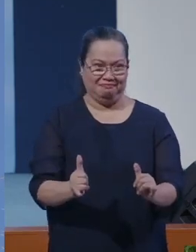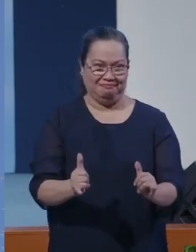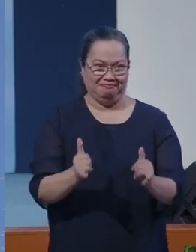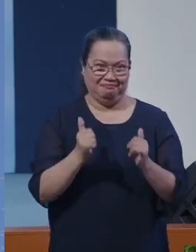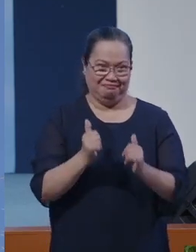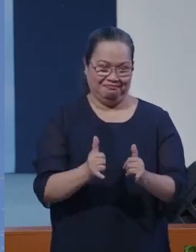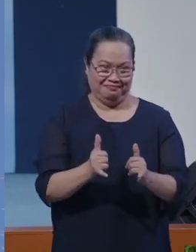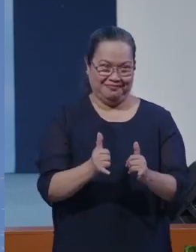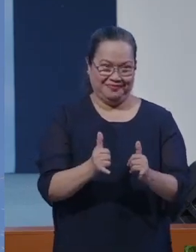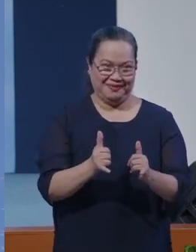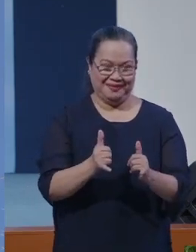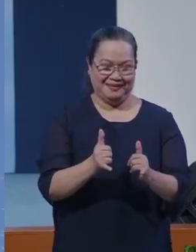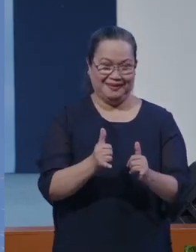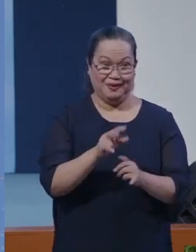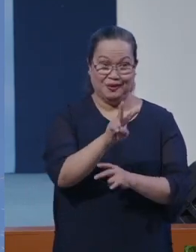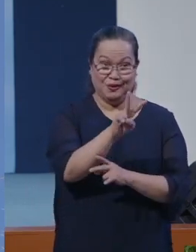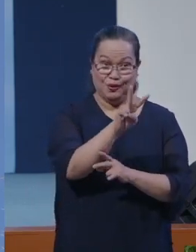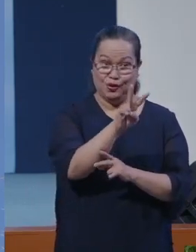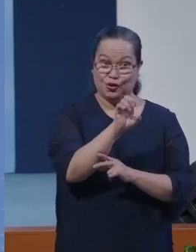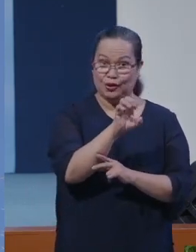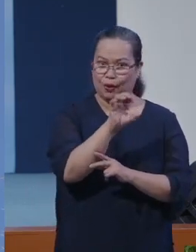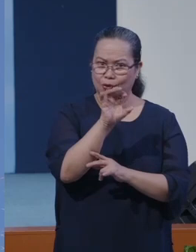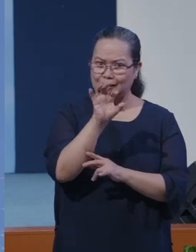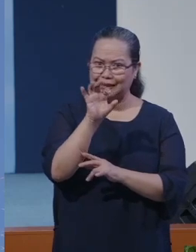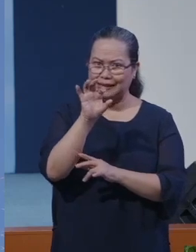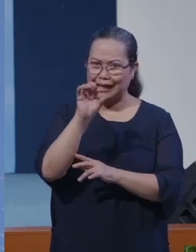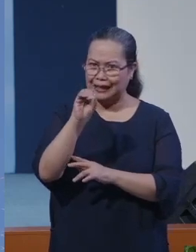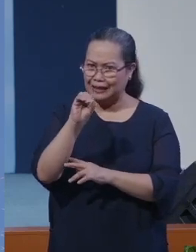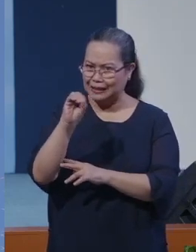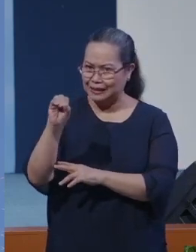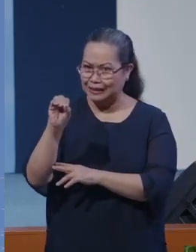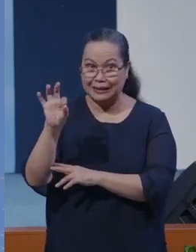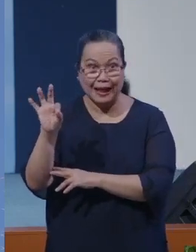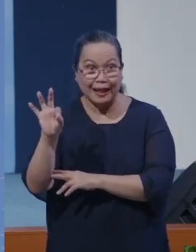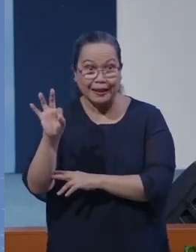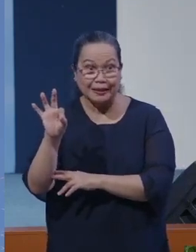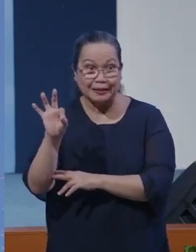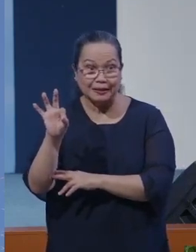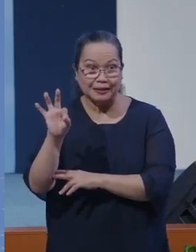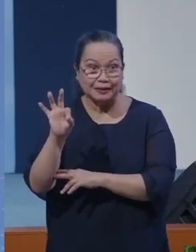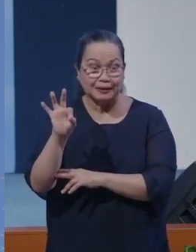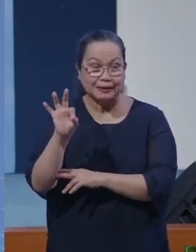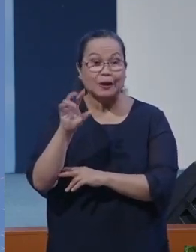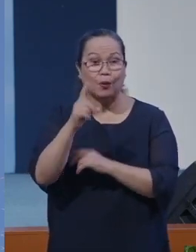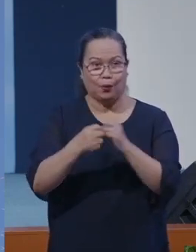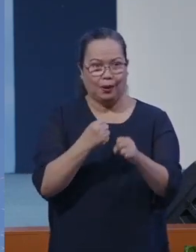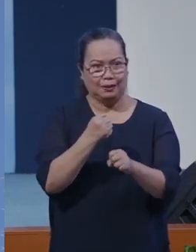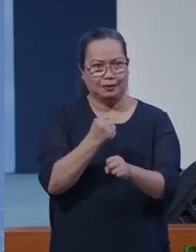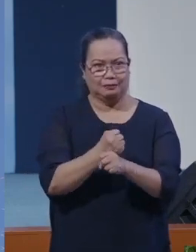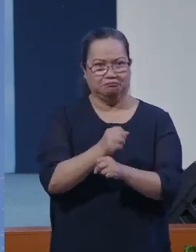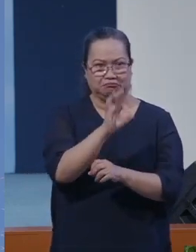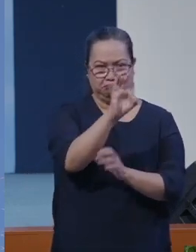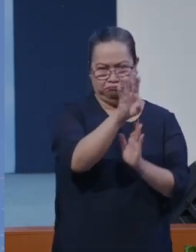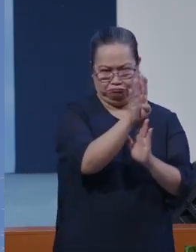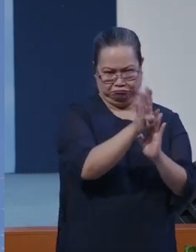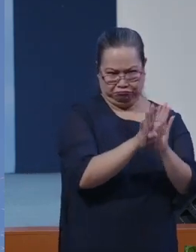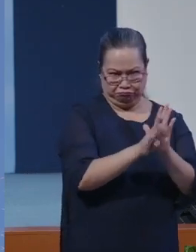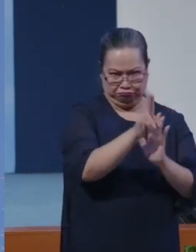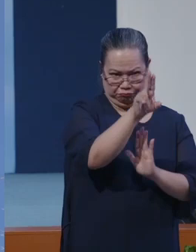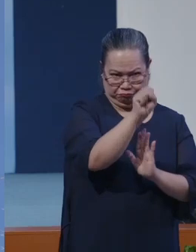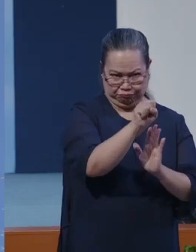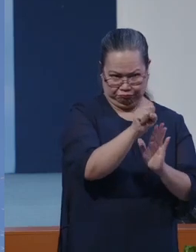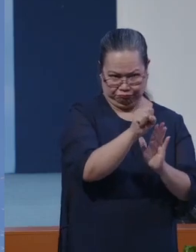Mula 2009, ang household debt po ng Pilipinas na nagmula sa 9 billion US dollars, malaki na pong amount